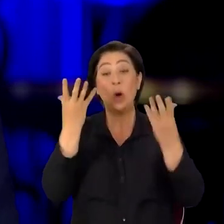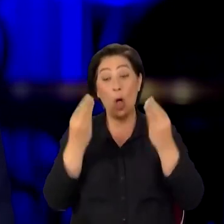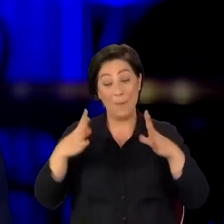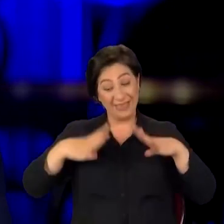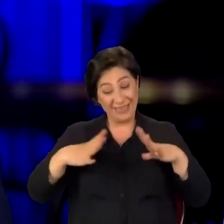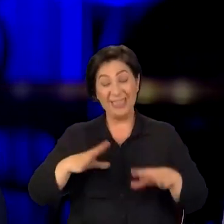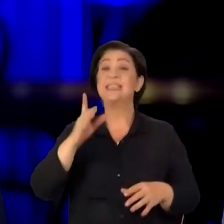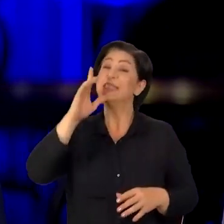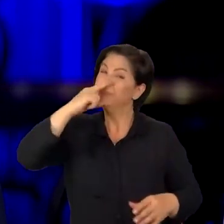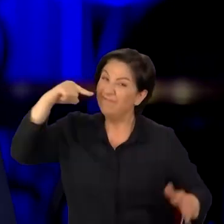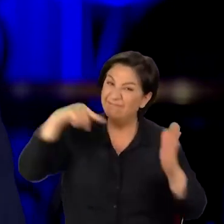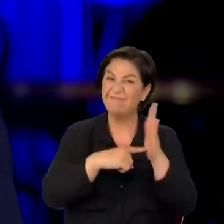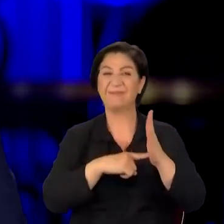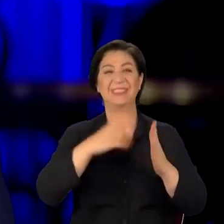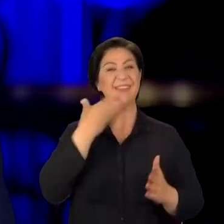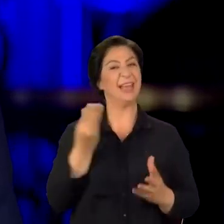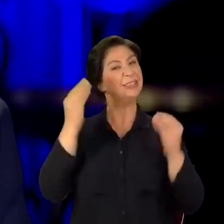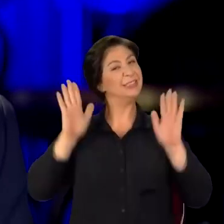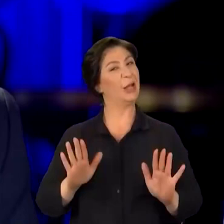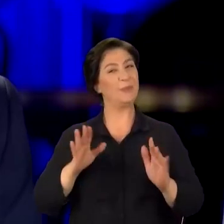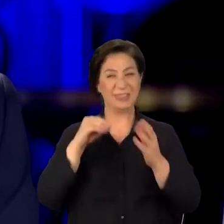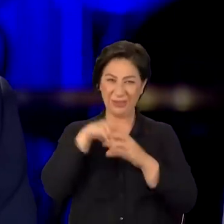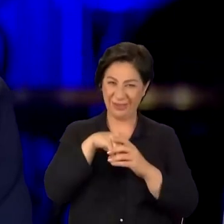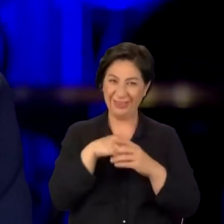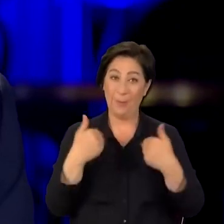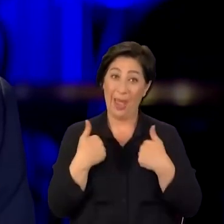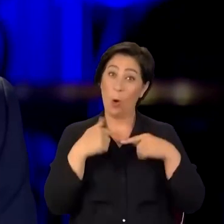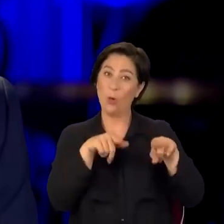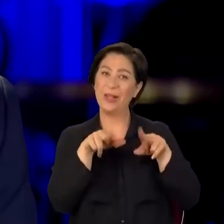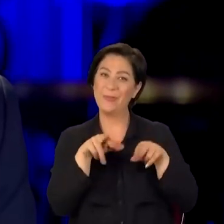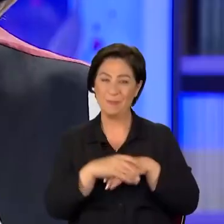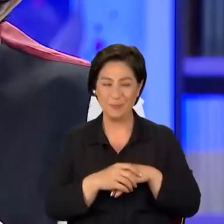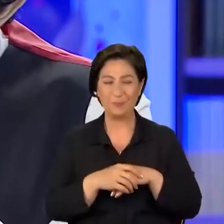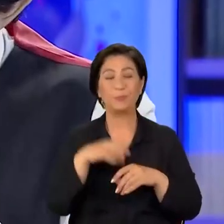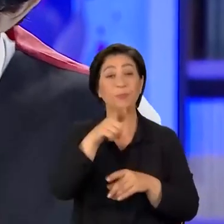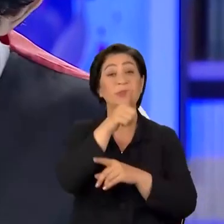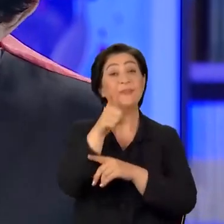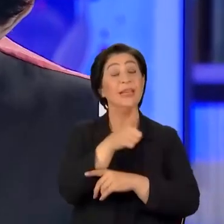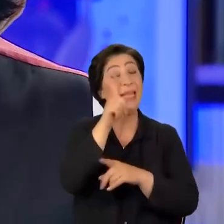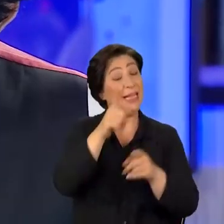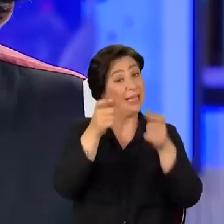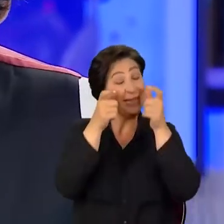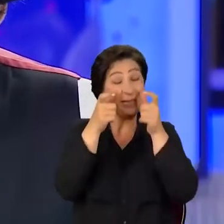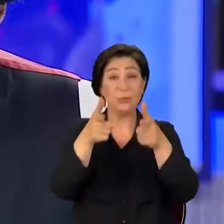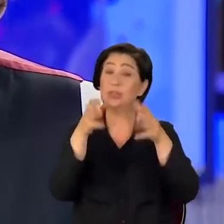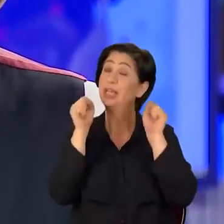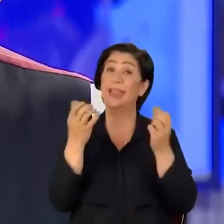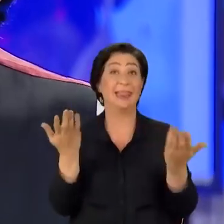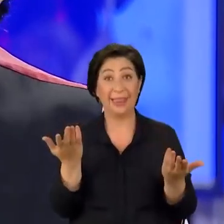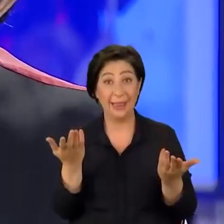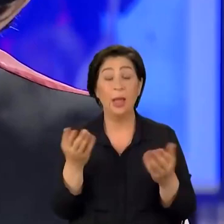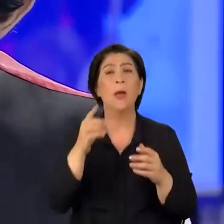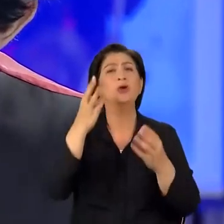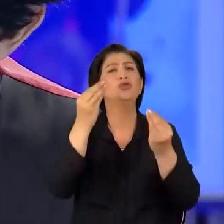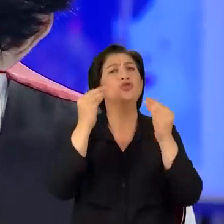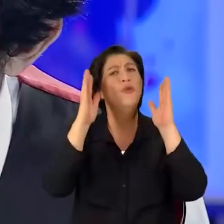Ben kararlı ve ısrarlı olanlardanım. Maşallah size. Bu videolarda sizde ilk dikkatimi çeken şey